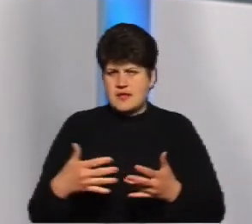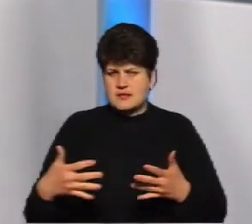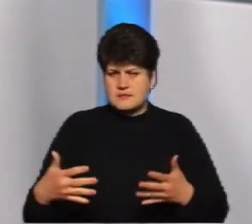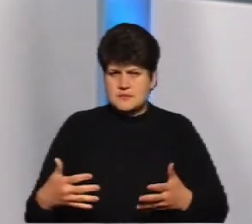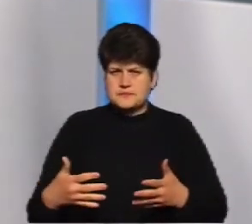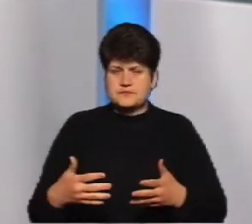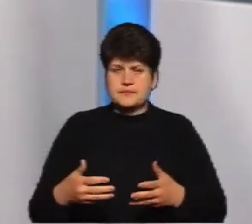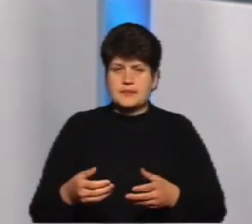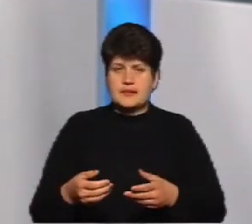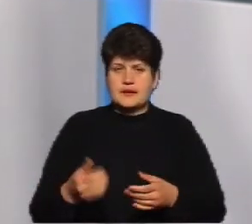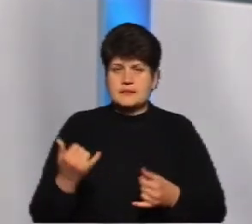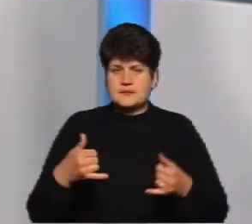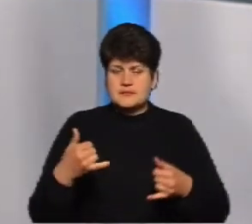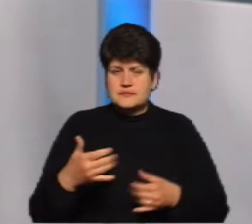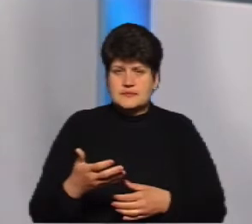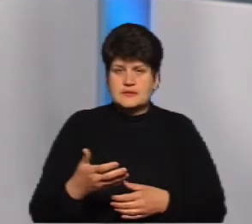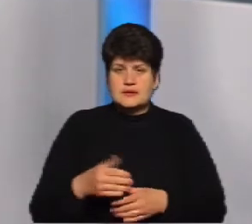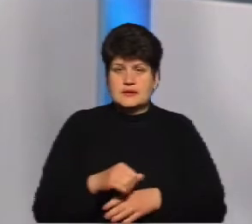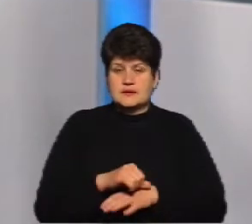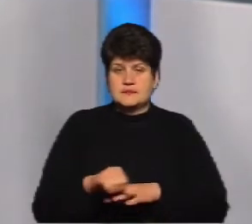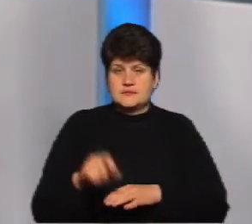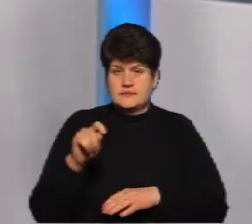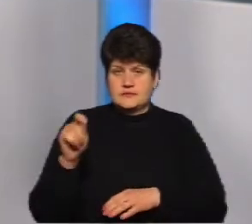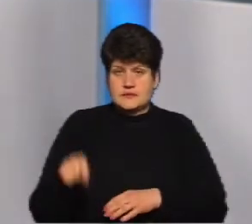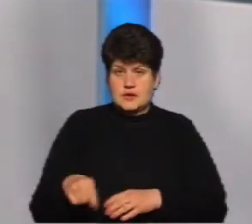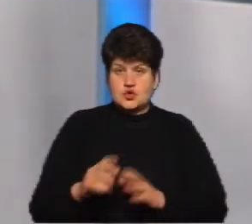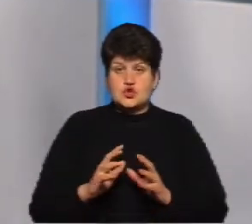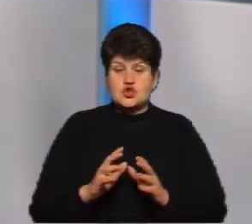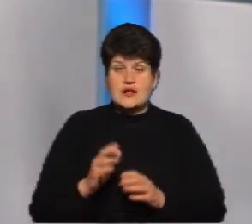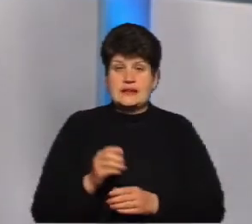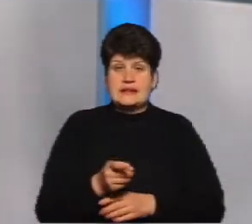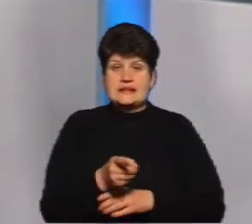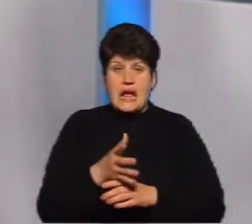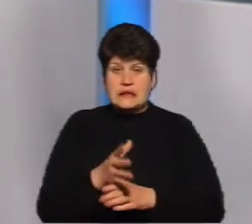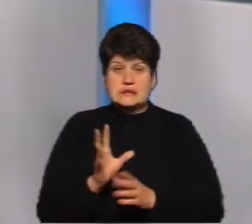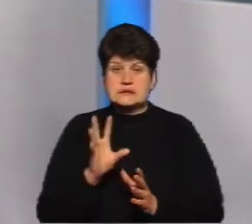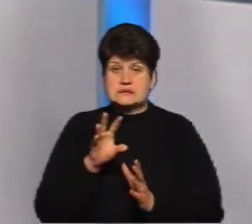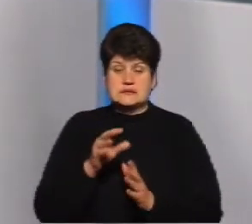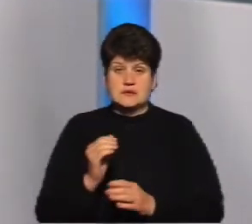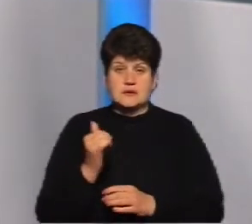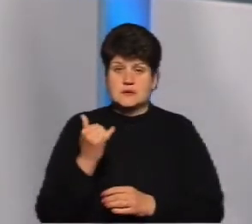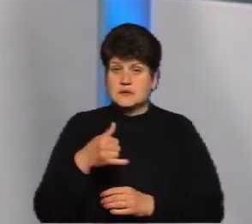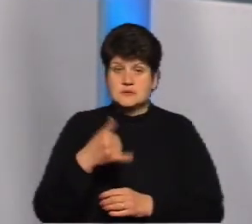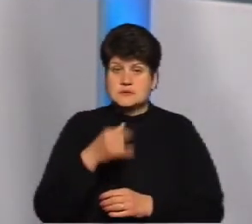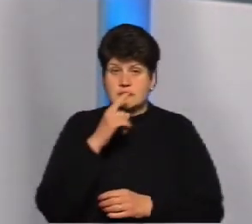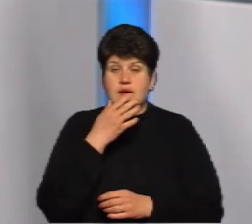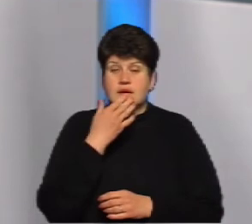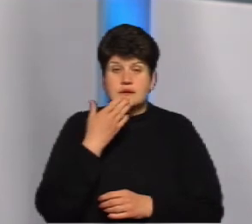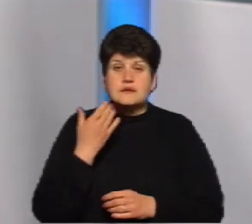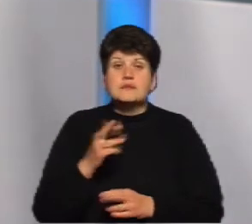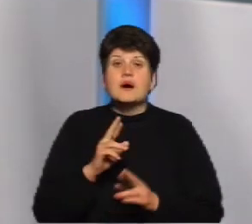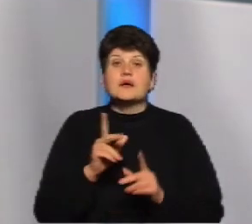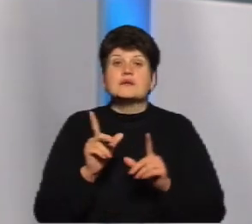передовій. А якщо танк не буде заправлений, як він може рухнути з міста, якісь